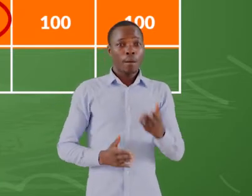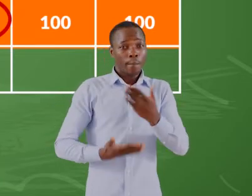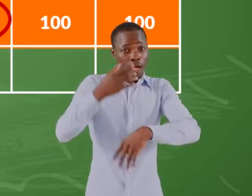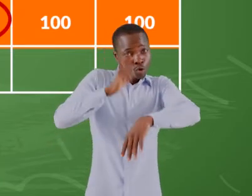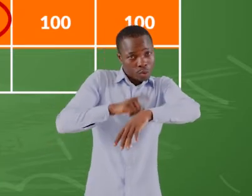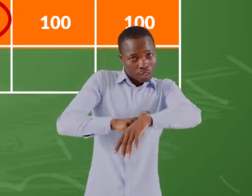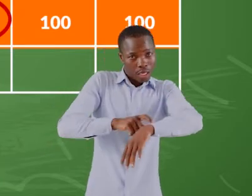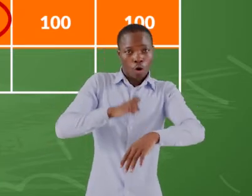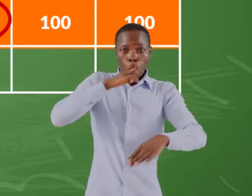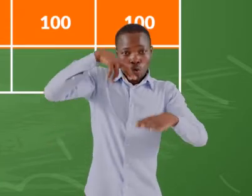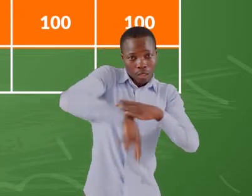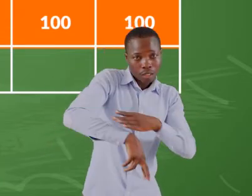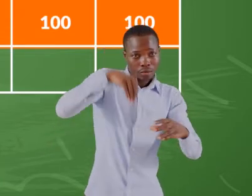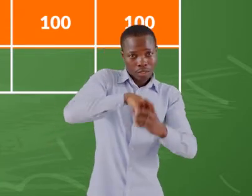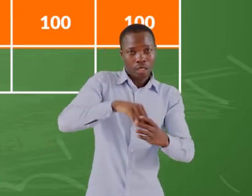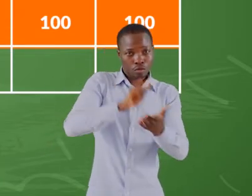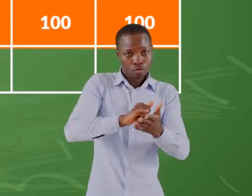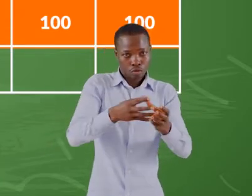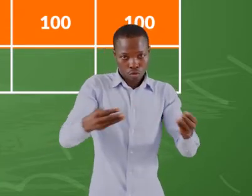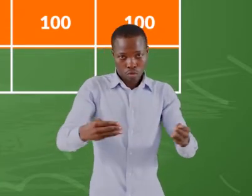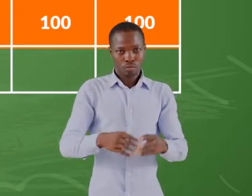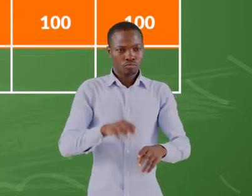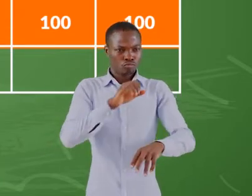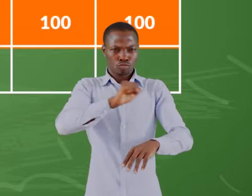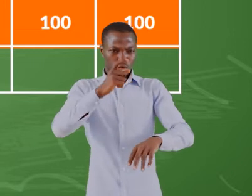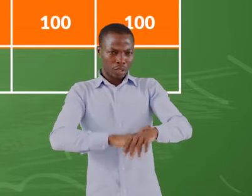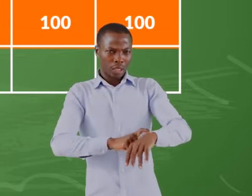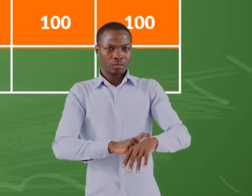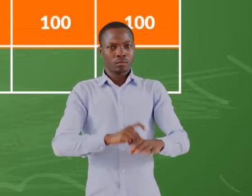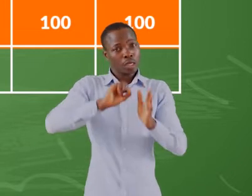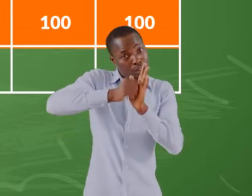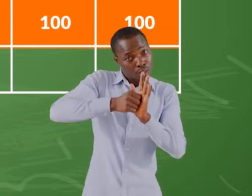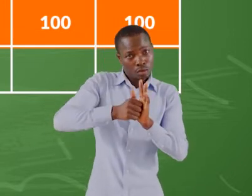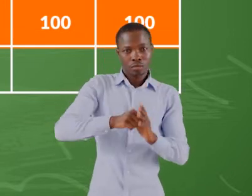temps d'infiltration de l'eau dans ce sol, 60 secondes.